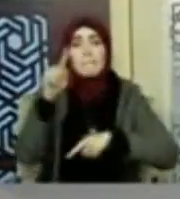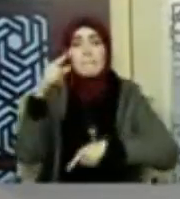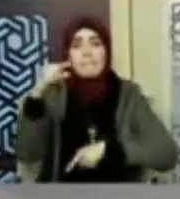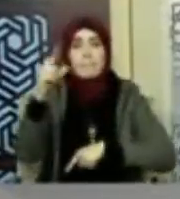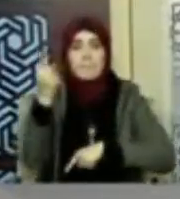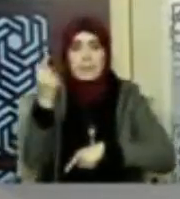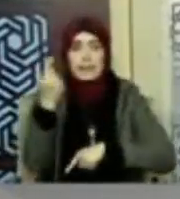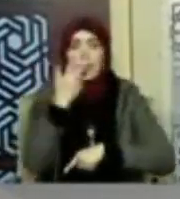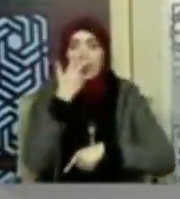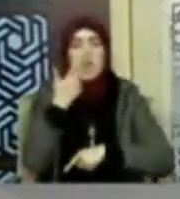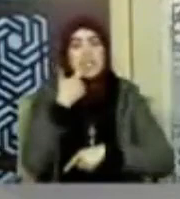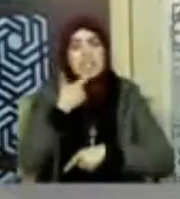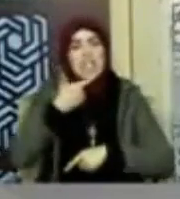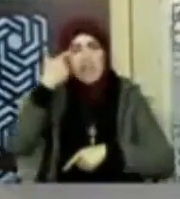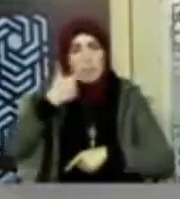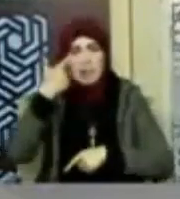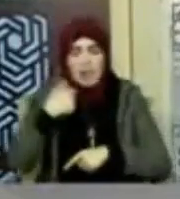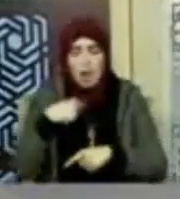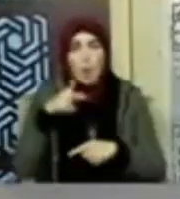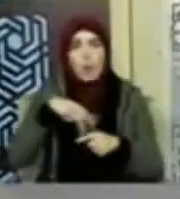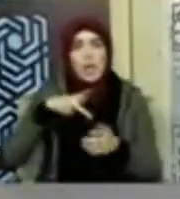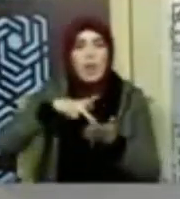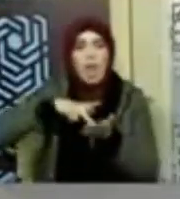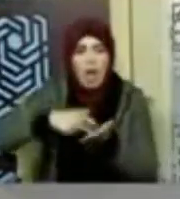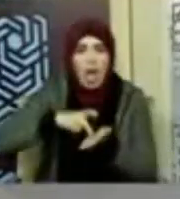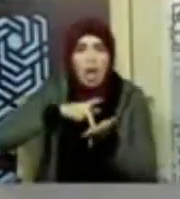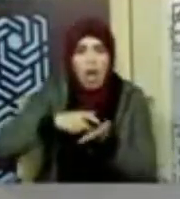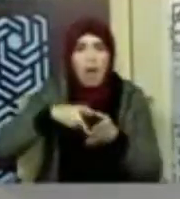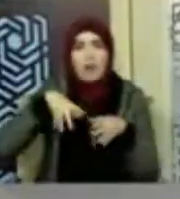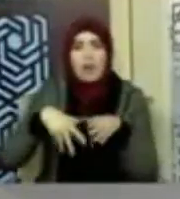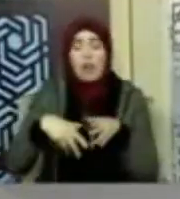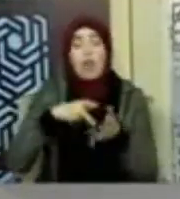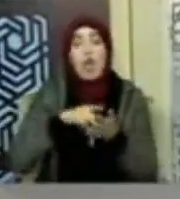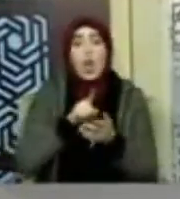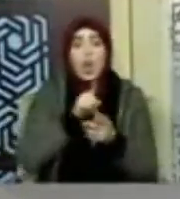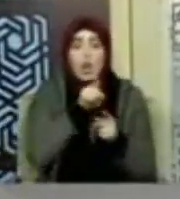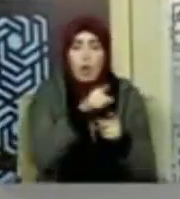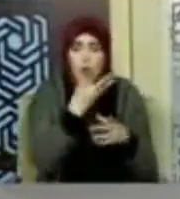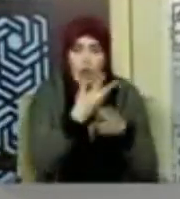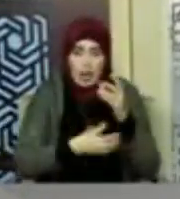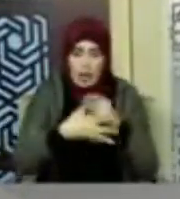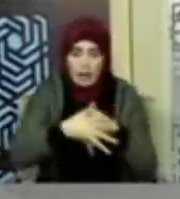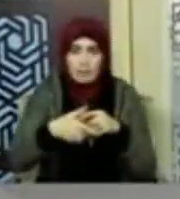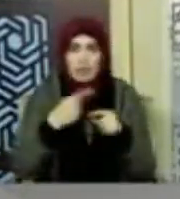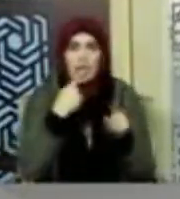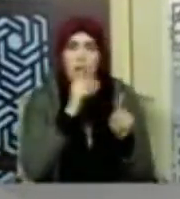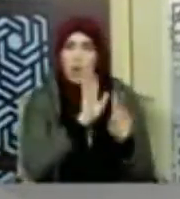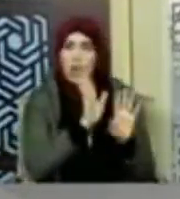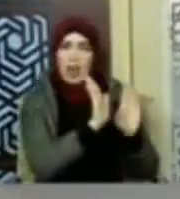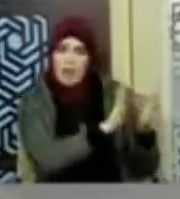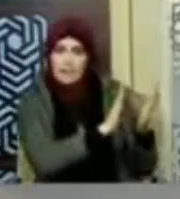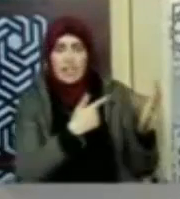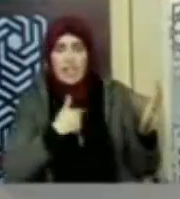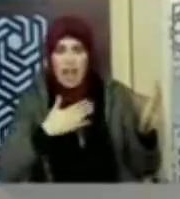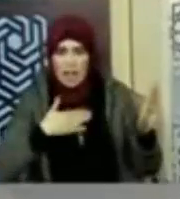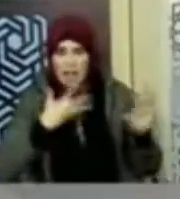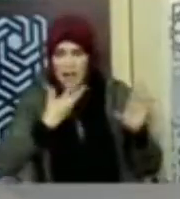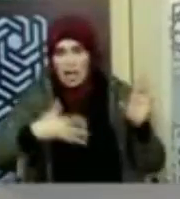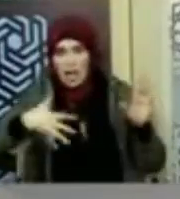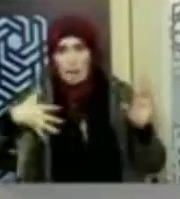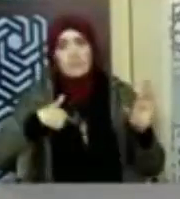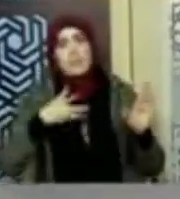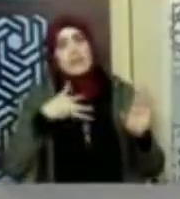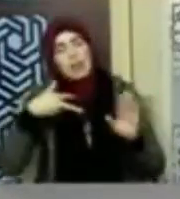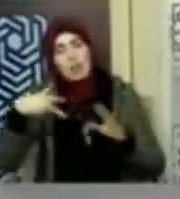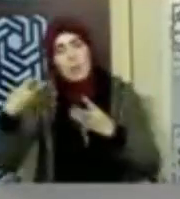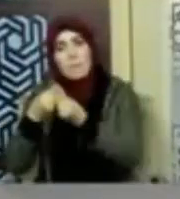كبيرا وكان أعرجا، فذهب أبناؤه لإثنائه وقالوا نحن نكفيك، وذهبوا